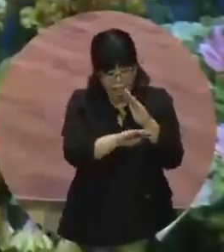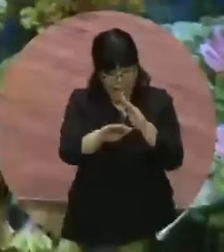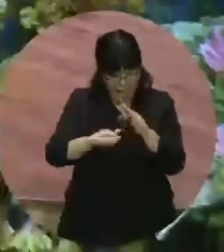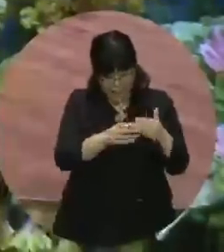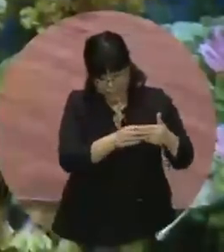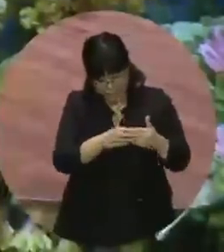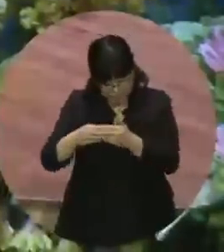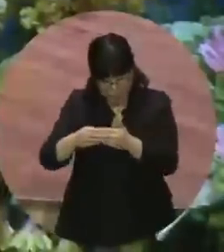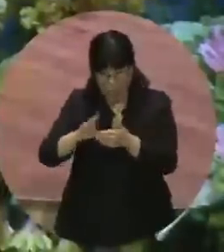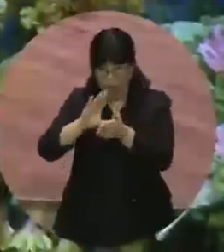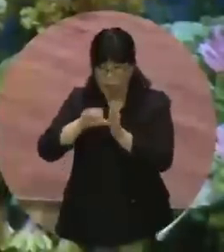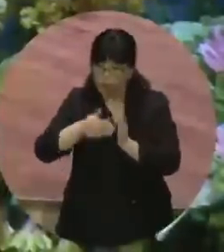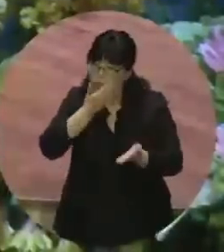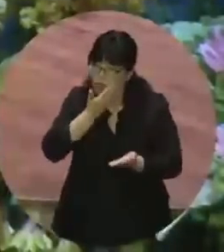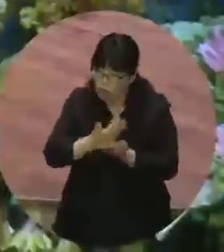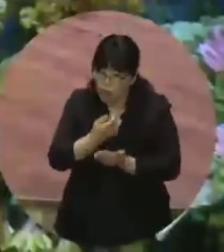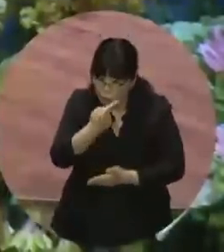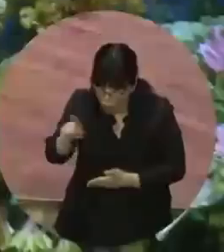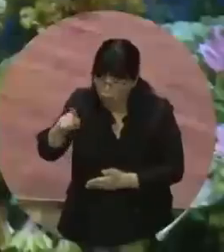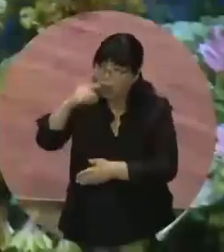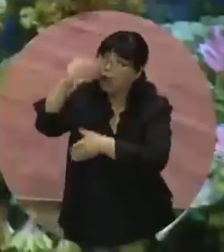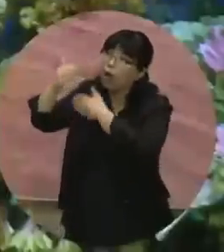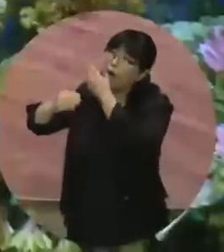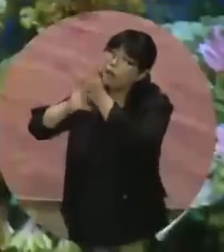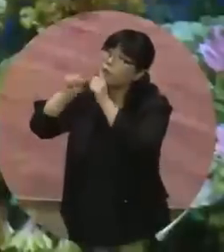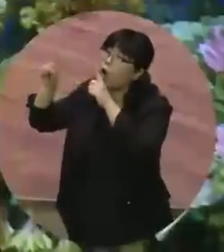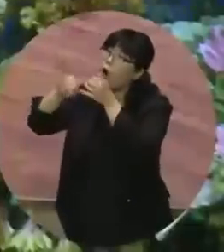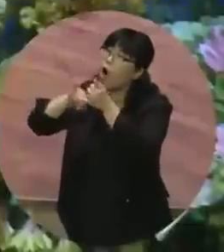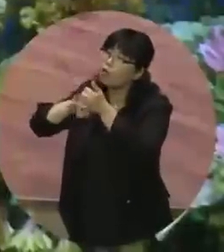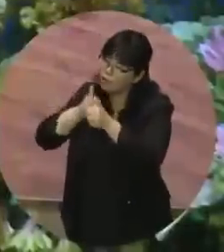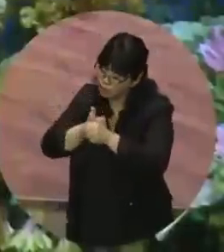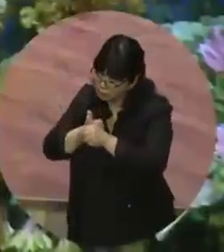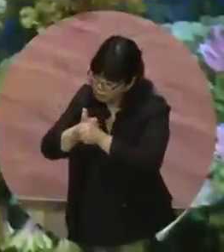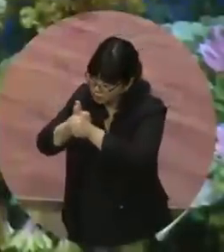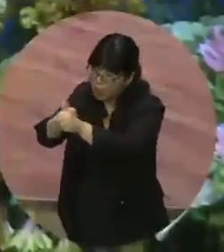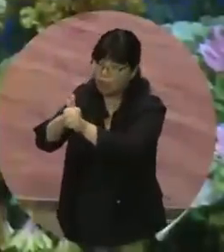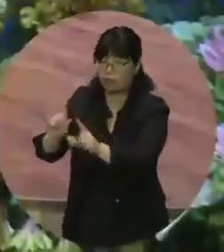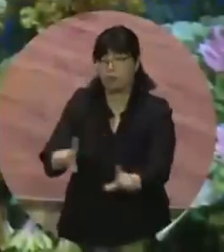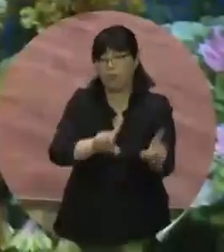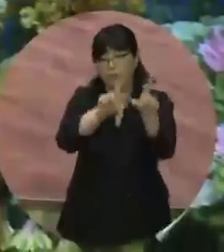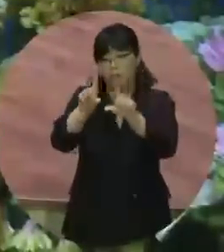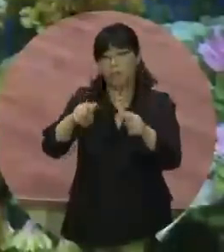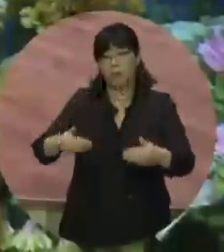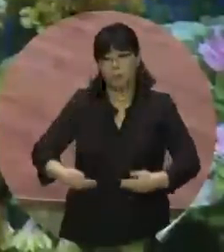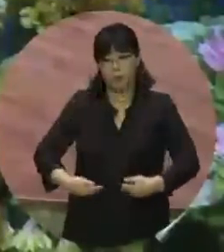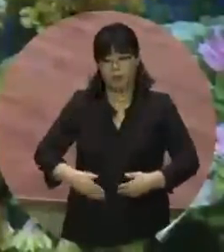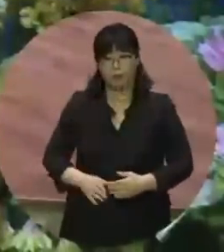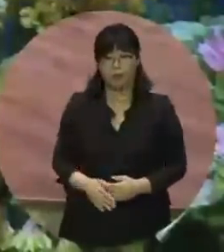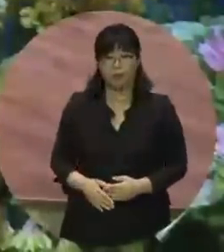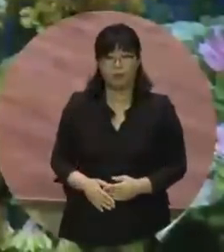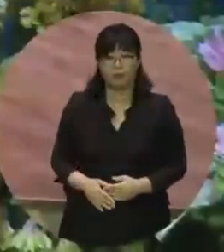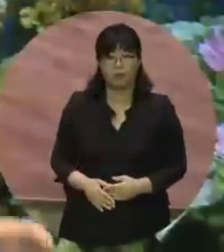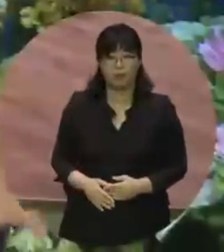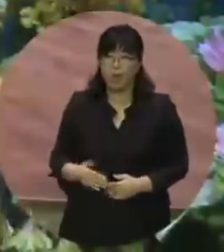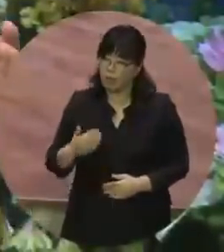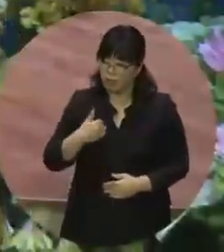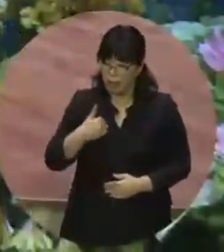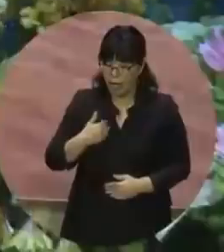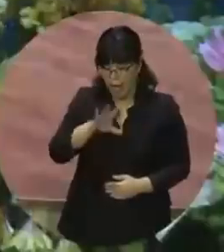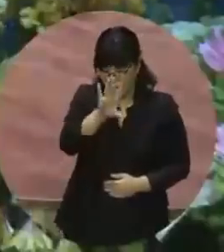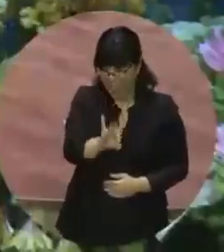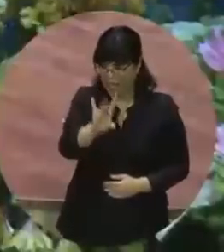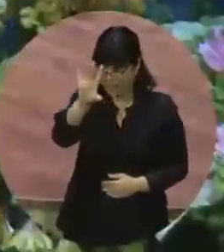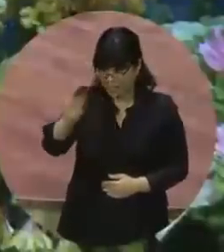같은 말이에요. 제가 결혼 주례 할 때마다 설교 제목이 복음이 이끄는 가정이에요. 복음 이끄는 가정. 그래서 얼마 전에 다민족